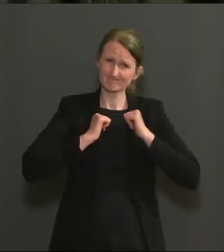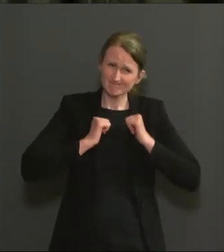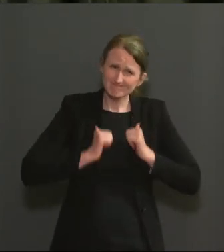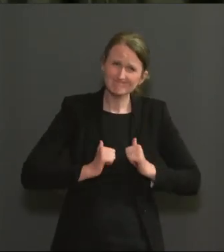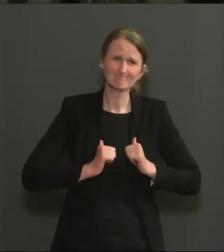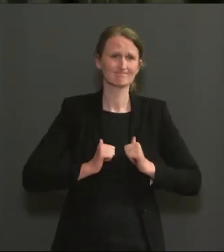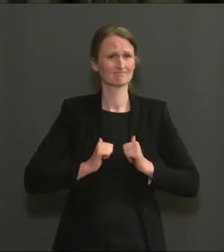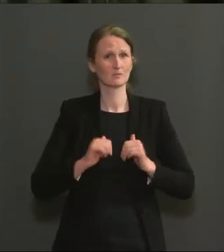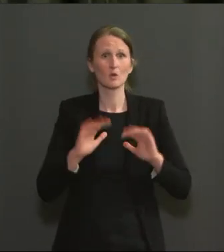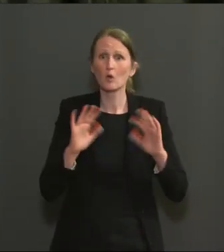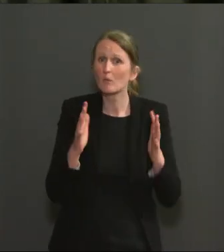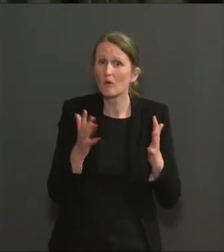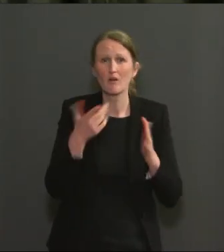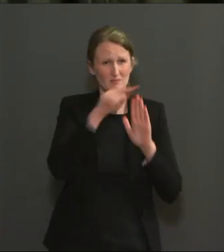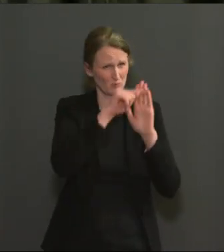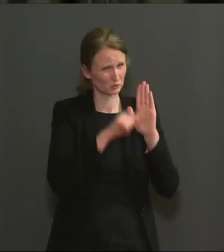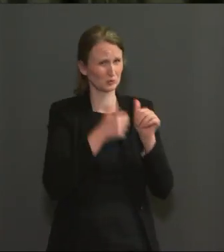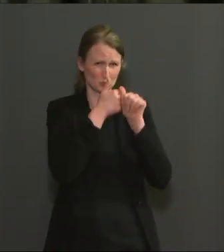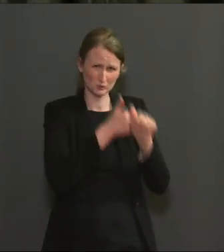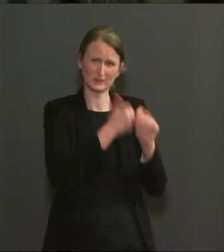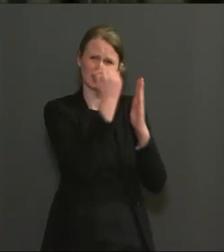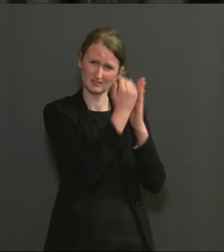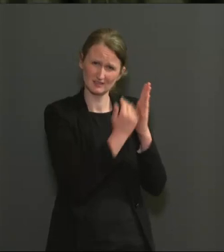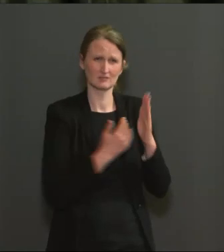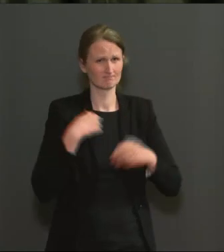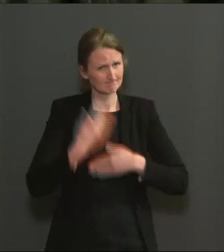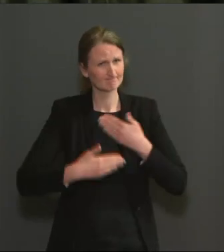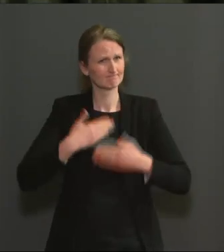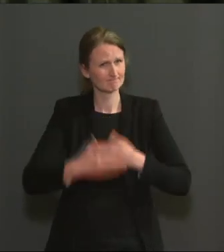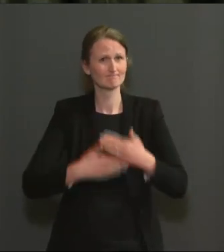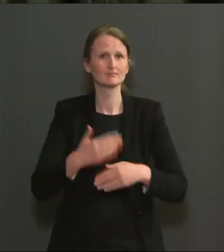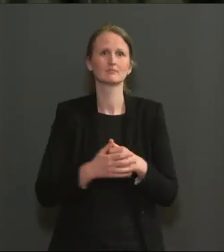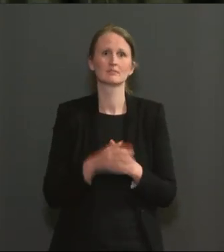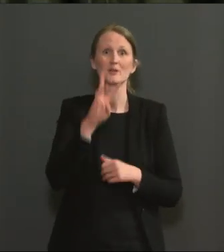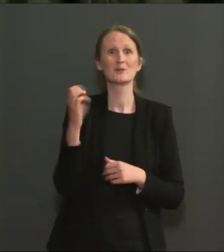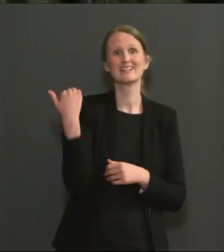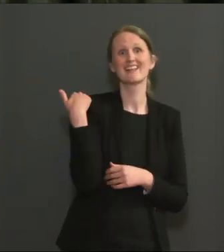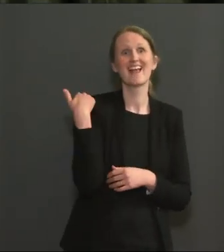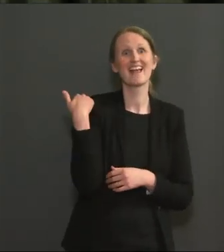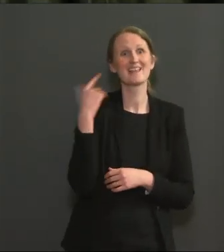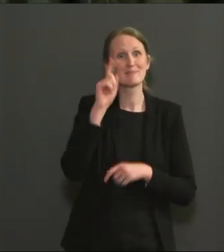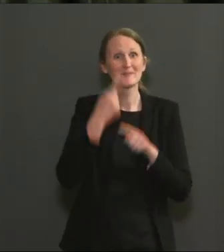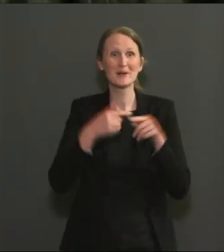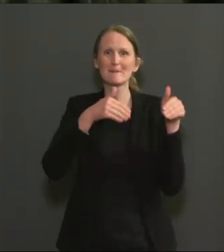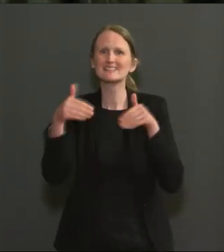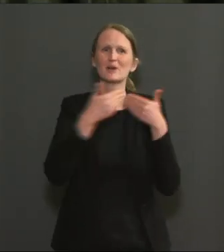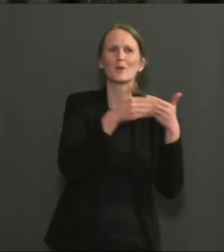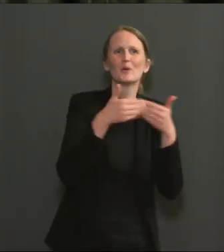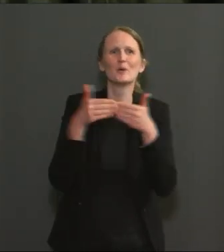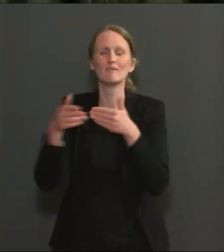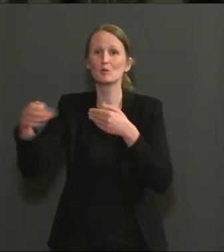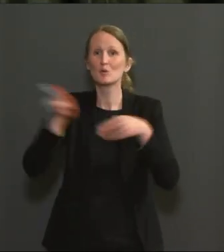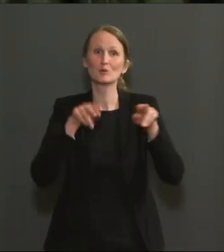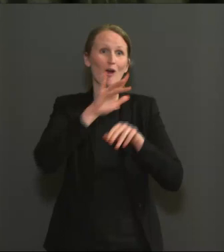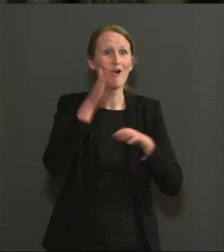sanitaires le premier weekend après la réouverture des magasins c'est déroulé généralement de manière correcte sauf quelques cas isolés on